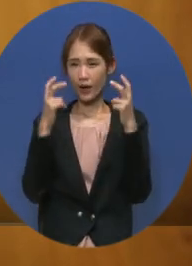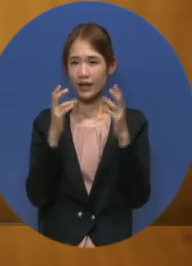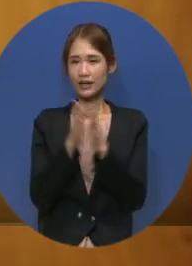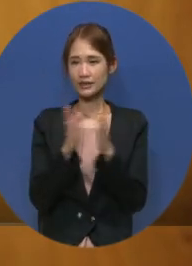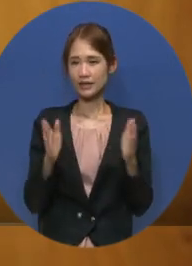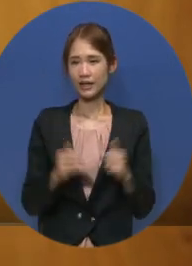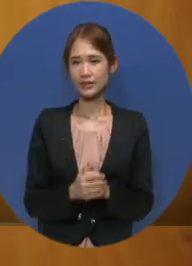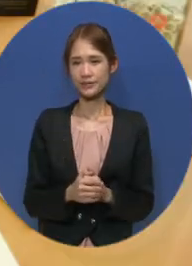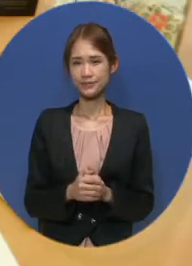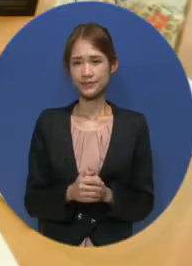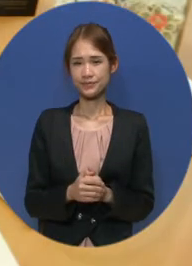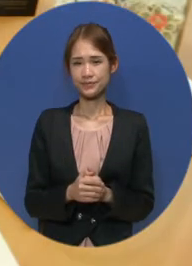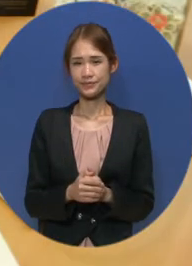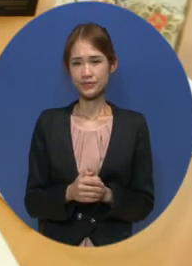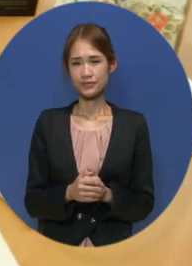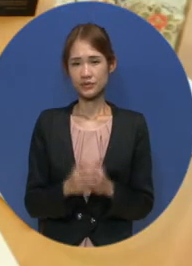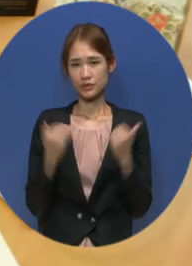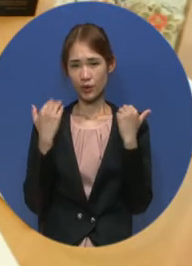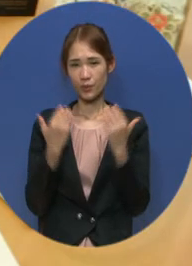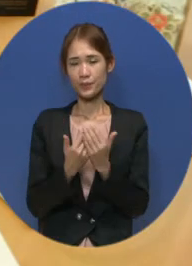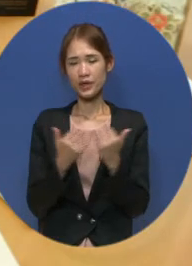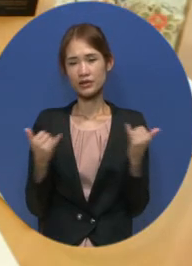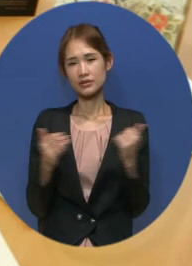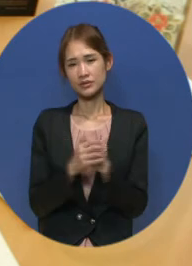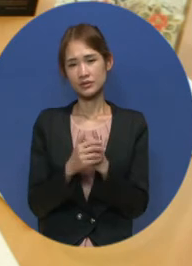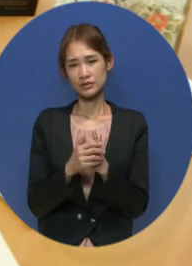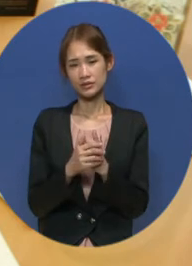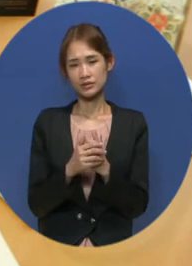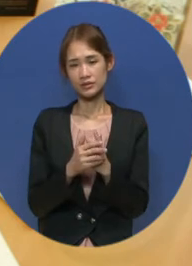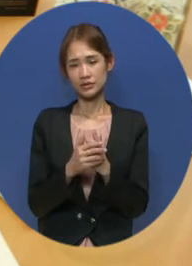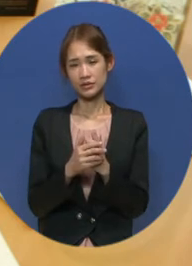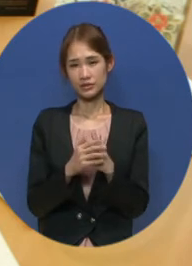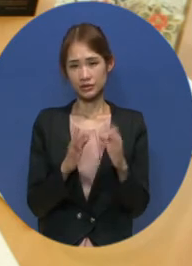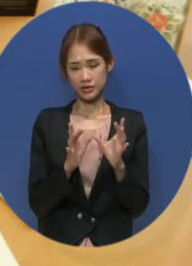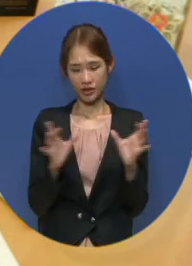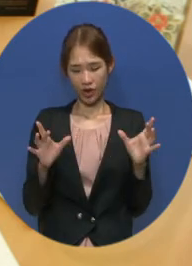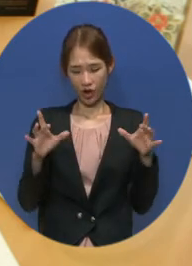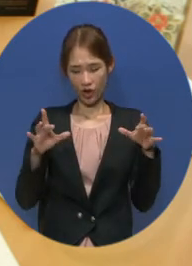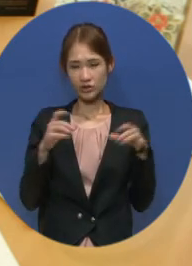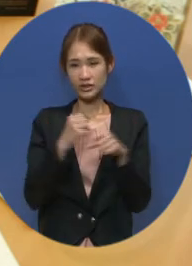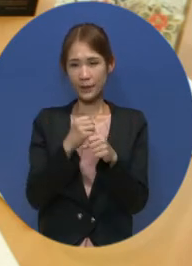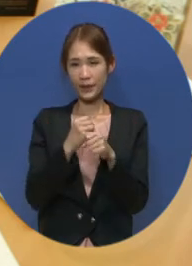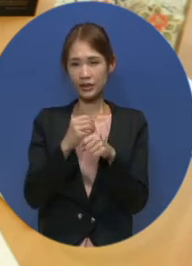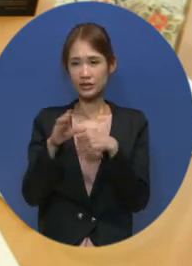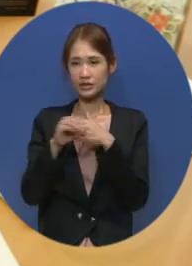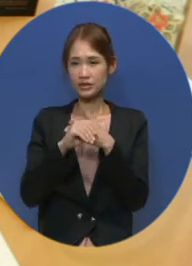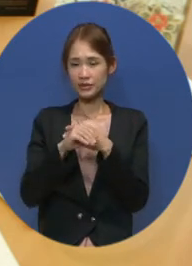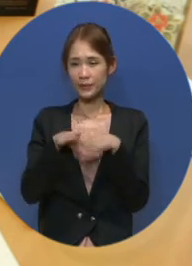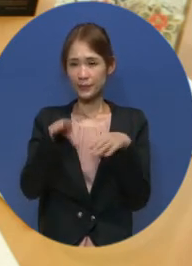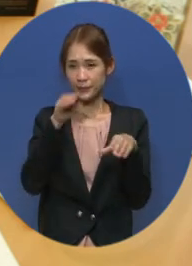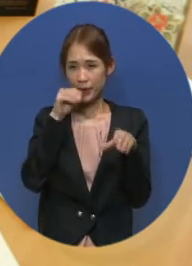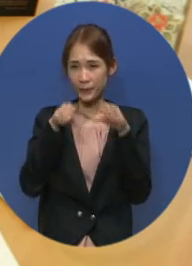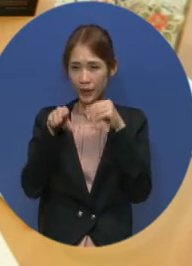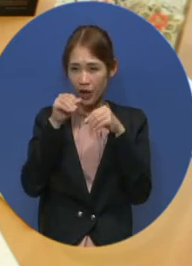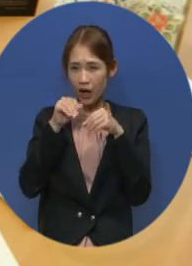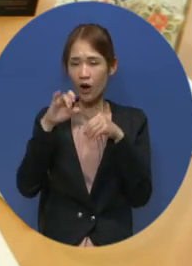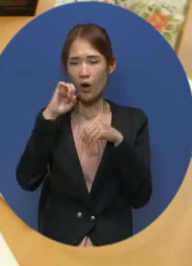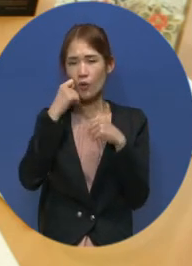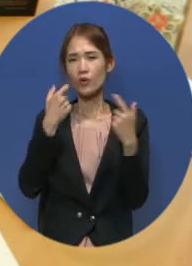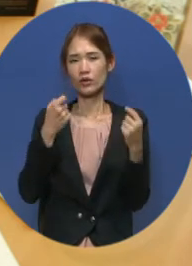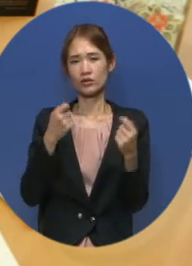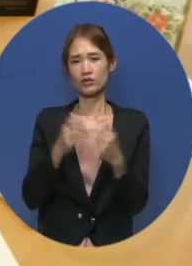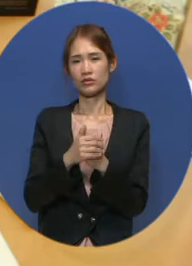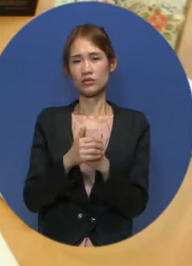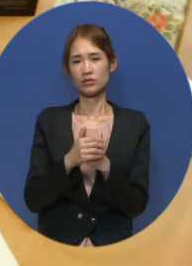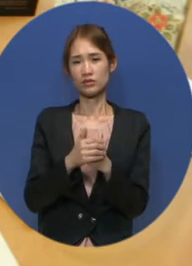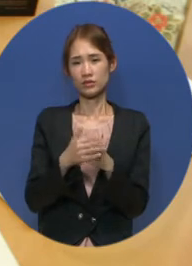됐습니다. 그 발달장애인 직원분들이 거치대를 만드는 과정을 이제 습득하기까지 과정이 좀 쉽지 않았을 것 같은데 뭐